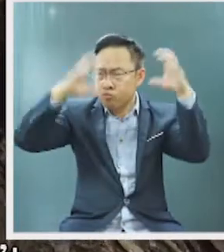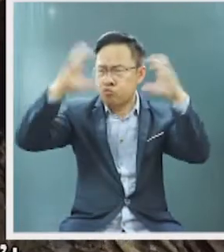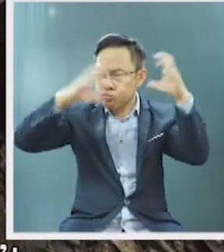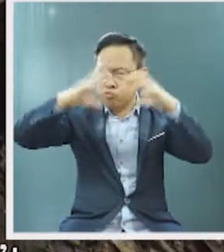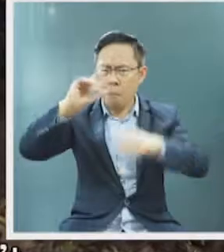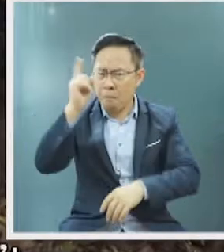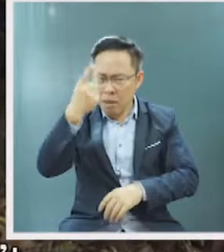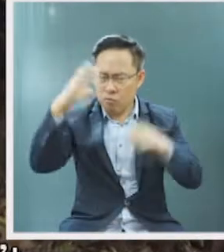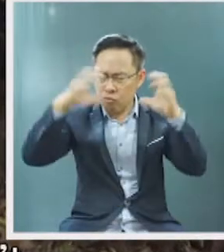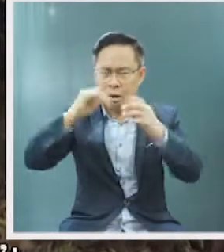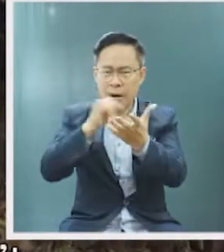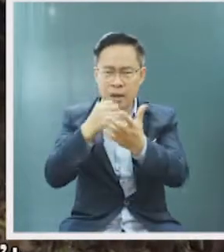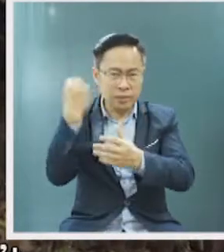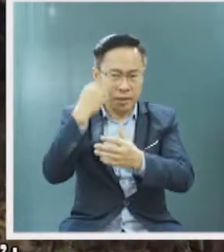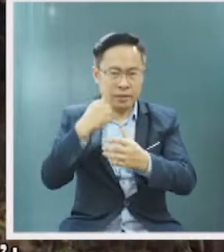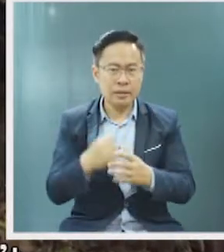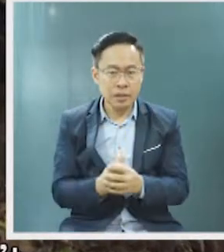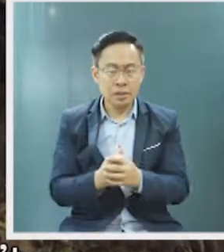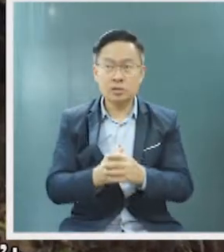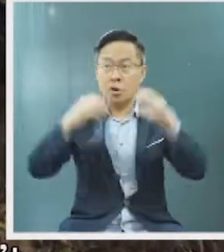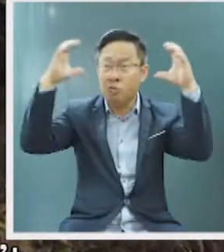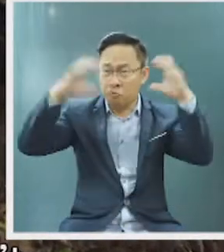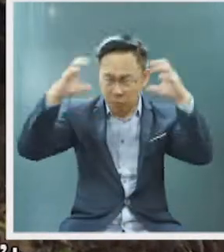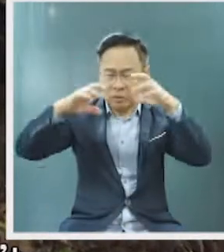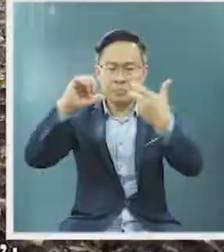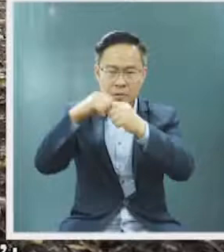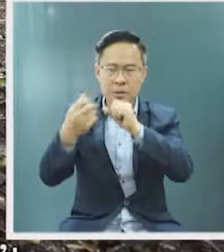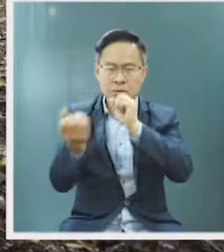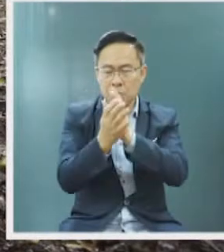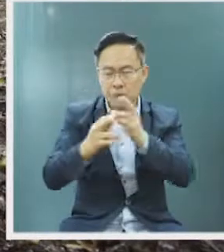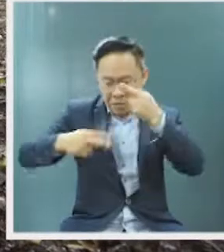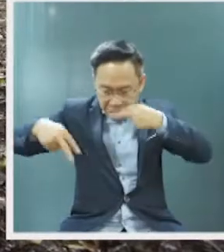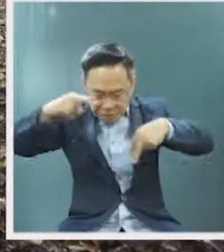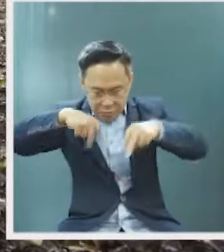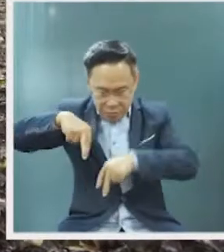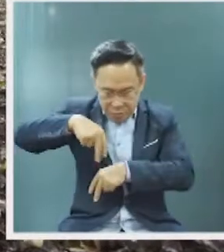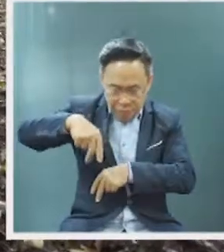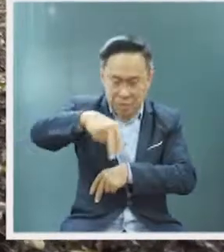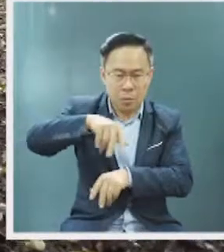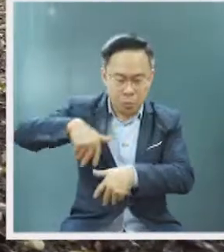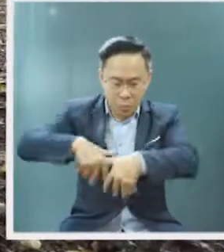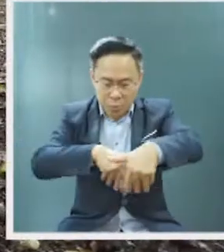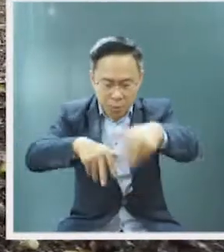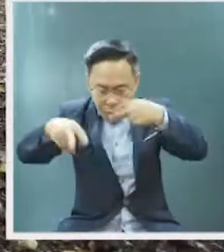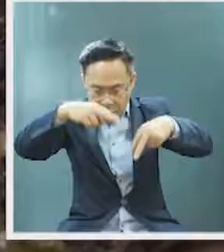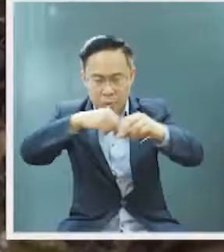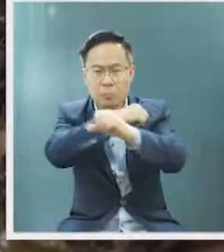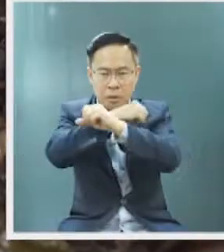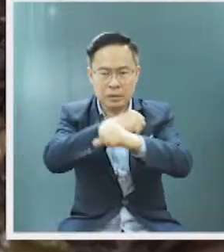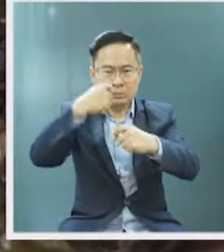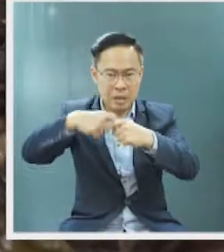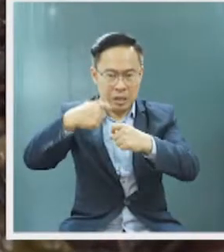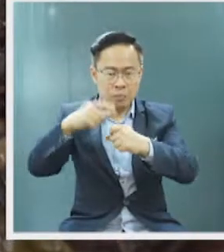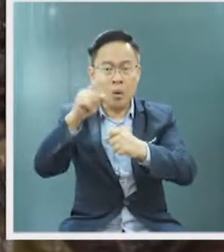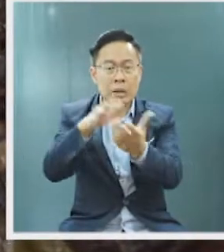นถือเป็นอุปสรรคต่อการลาดตระเวนเพราะนอกจากจะมีความยากลำบากต่อการเดินแล้วเสียงฝน